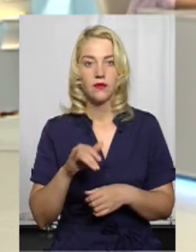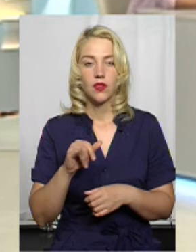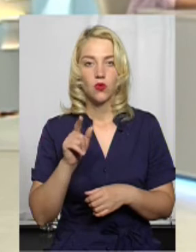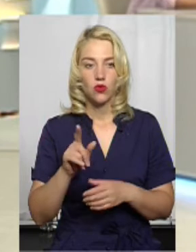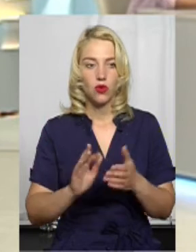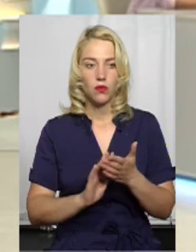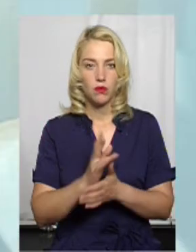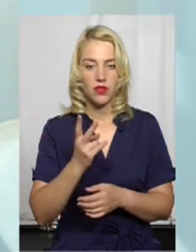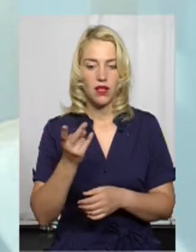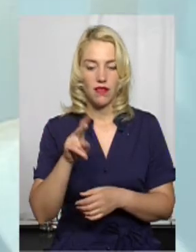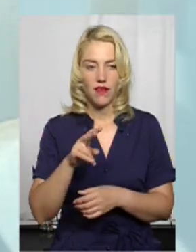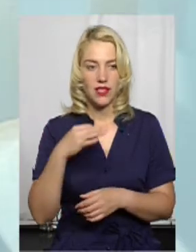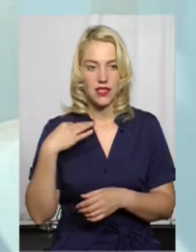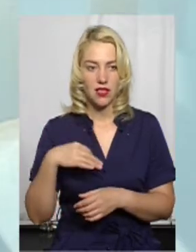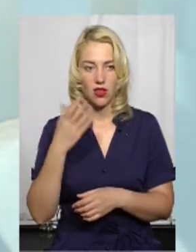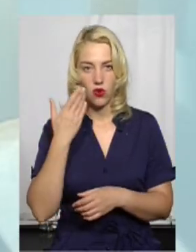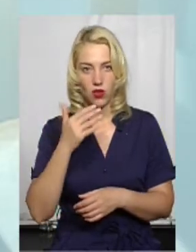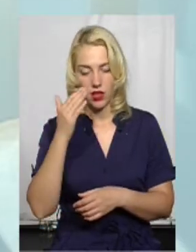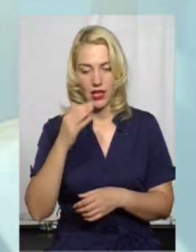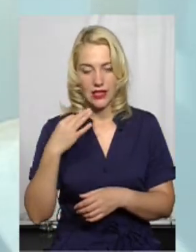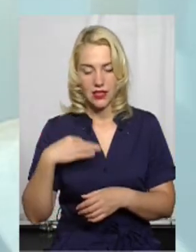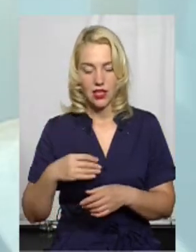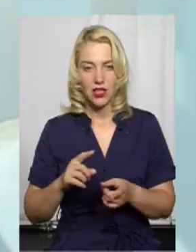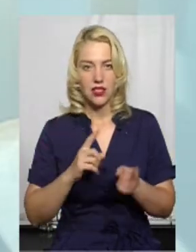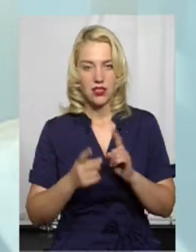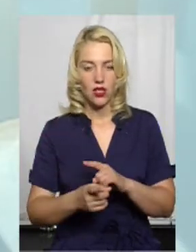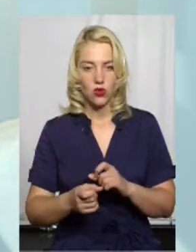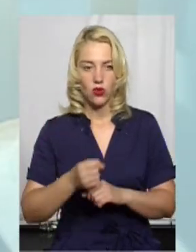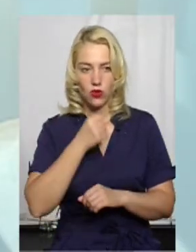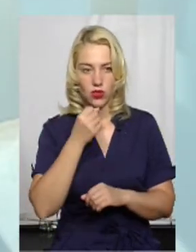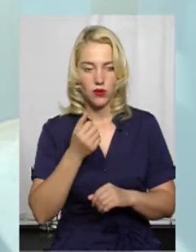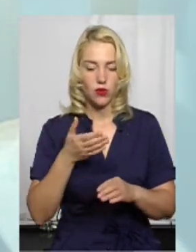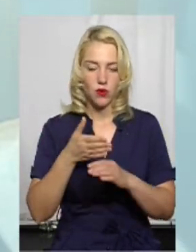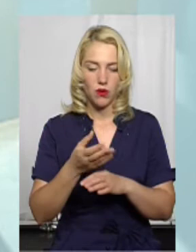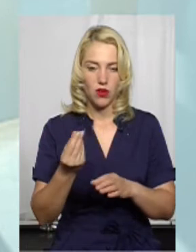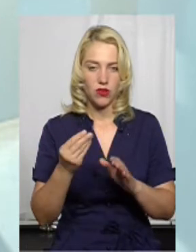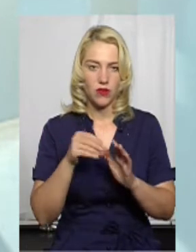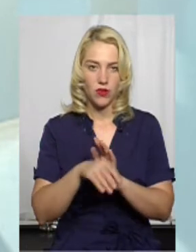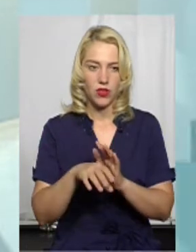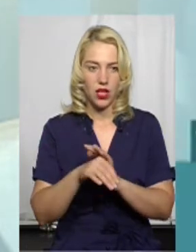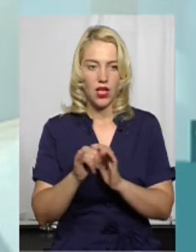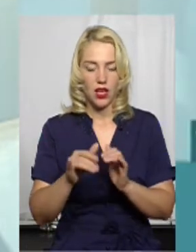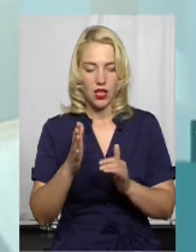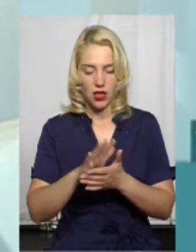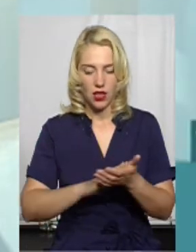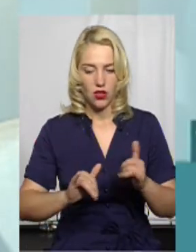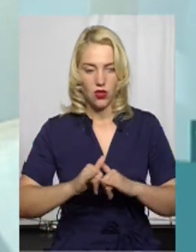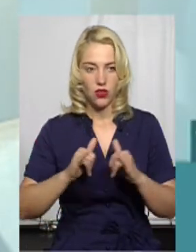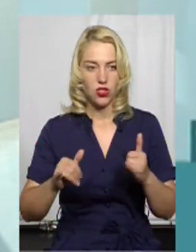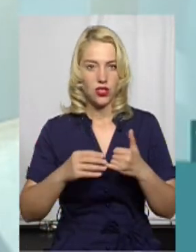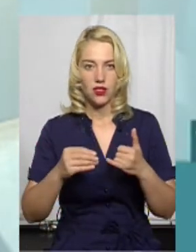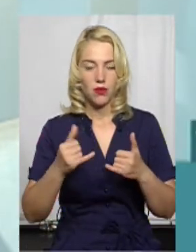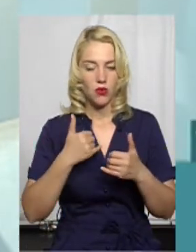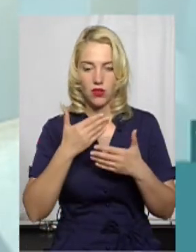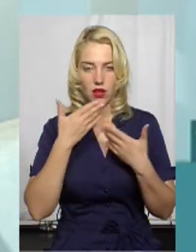нього підростає два сина. Коли вони стають дорослими, допомагають йому, вливаються в бізнес, а далі розширення землі немає